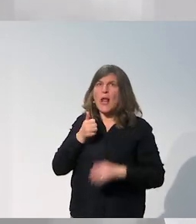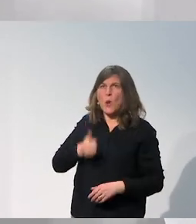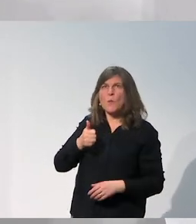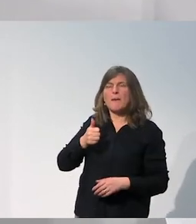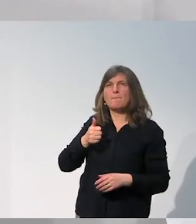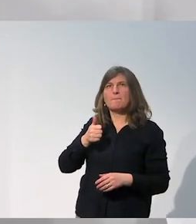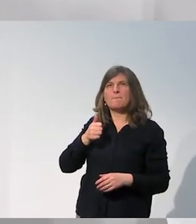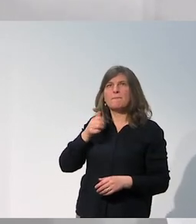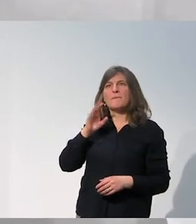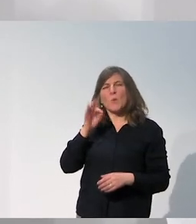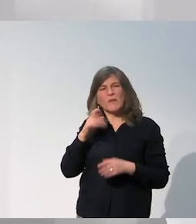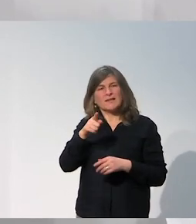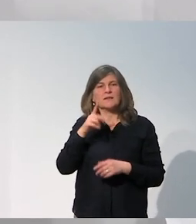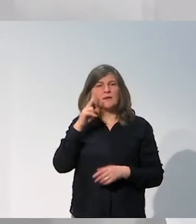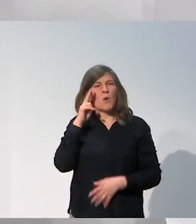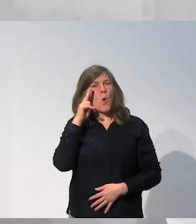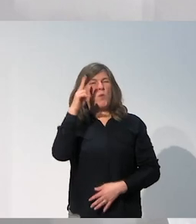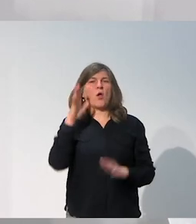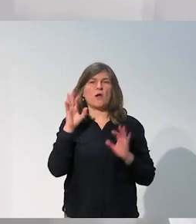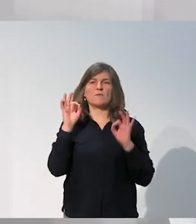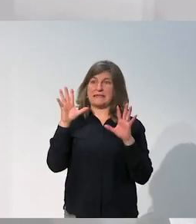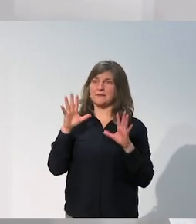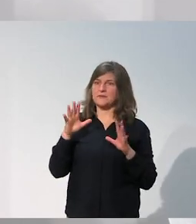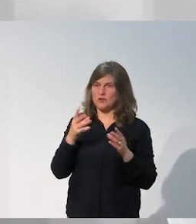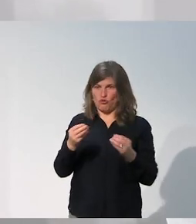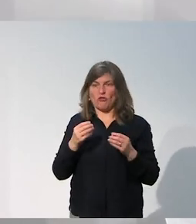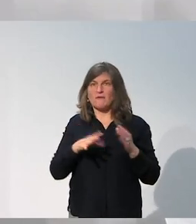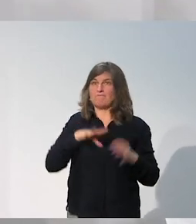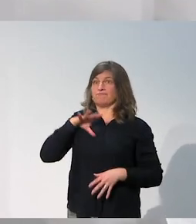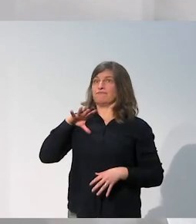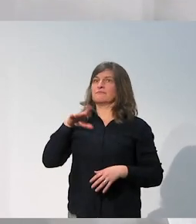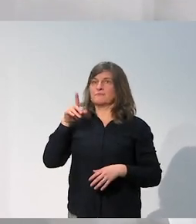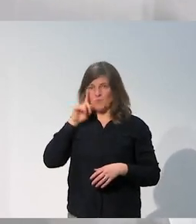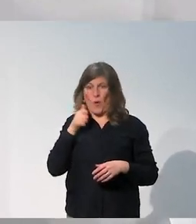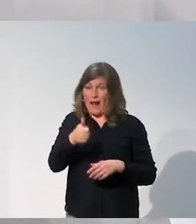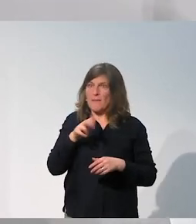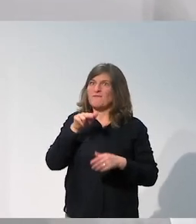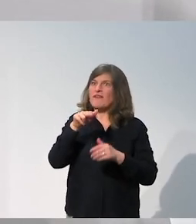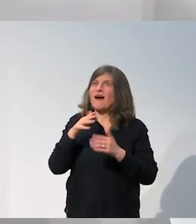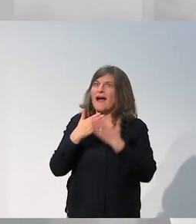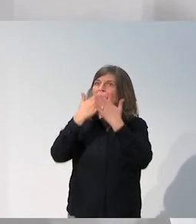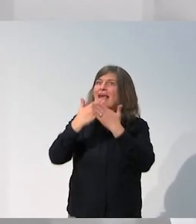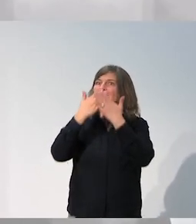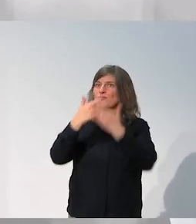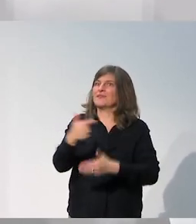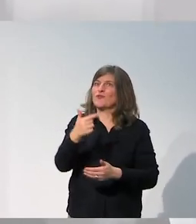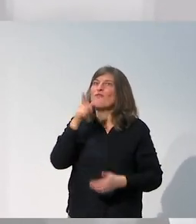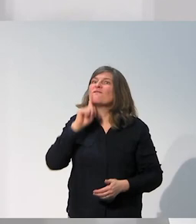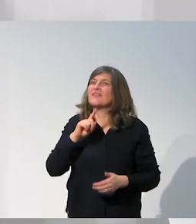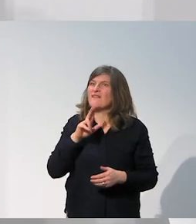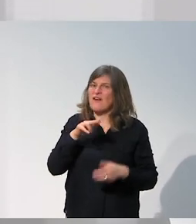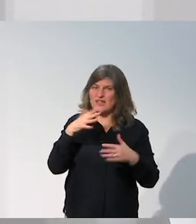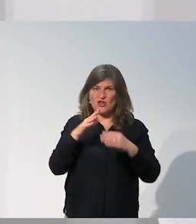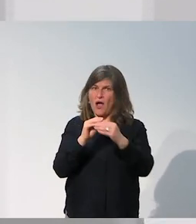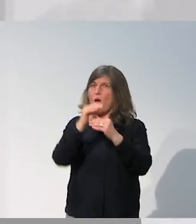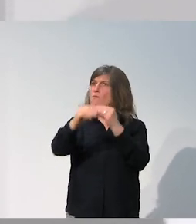ça du point de vue de l'honneur. Elles vont faire honneur. Voilà. Hein. Et d'ailleurs, le monde dans lequel ses filles entrent, déjà, lui